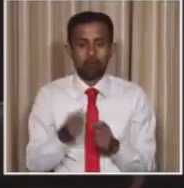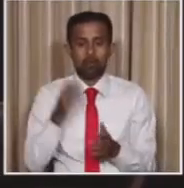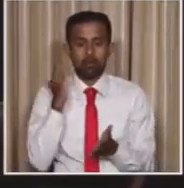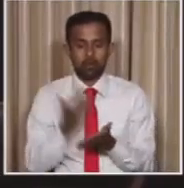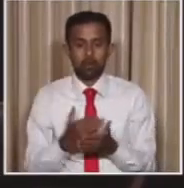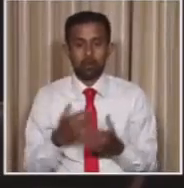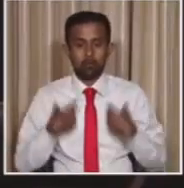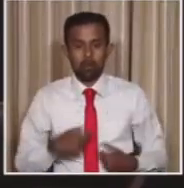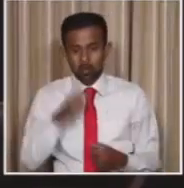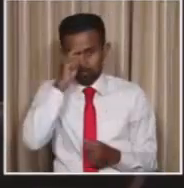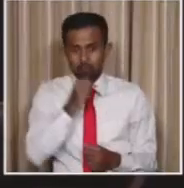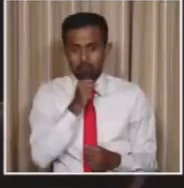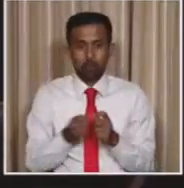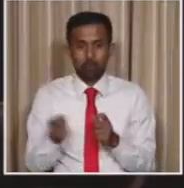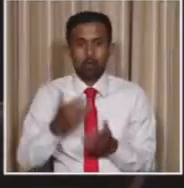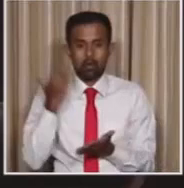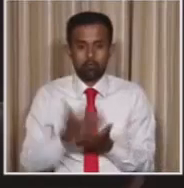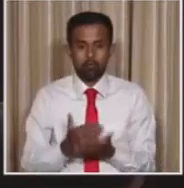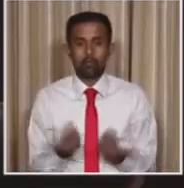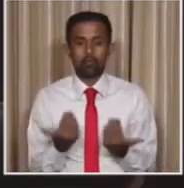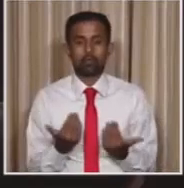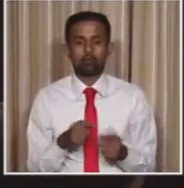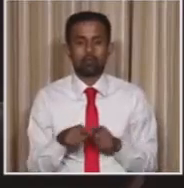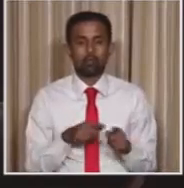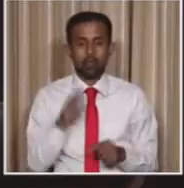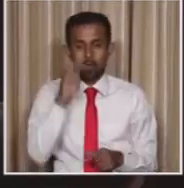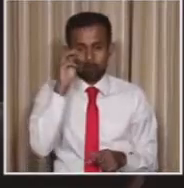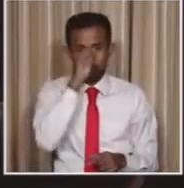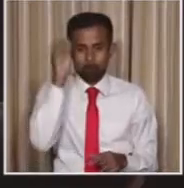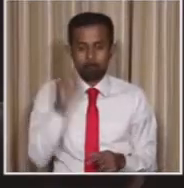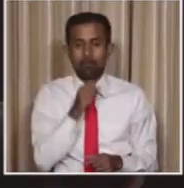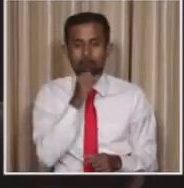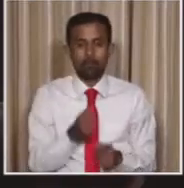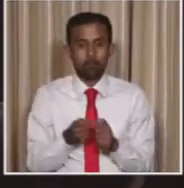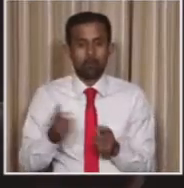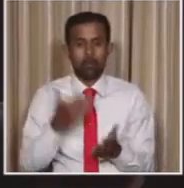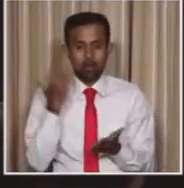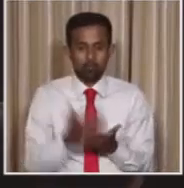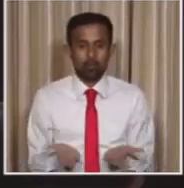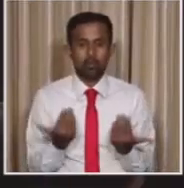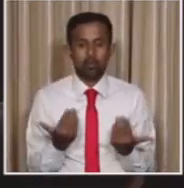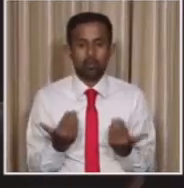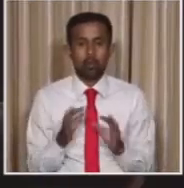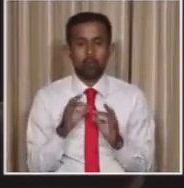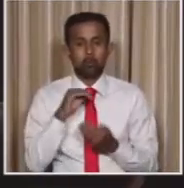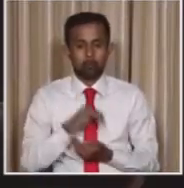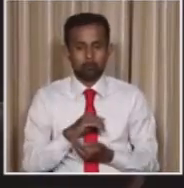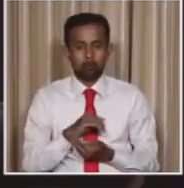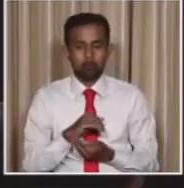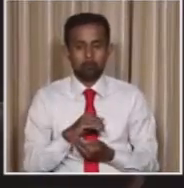මහින්ද මහත්තයාගේ පෙන්ෂන් එක කපන්න ඕන ඒ වගේම මෛත්‍රීපාල මහත්තයාගේ පෙන්ෂන් එක කපන්න ඕන. ඒගොල්ලෝ පෞද්ගලික කරන